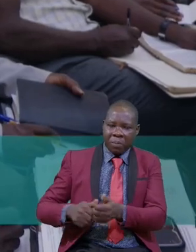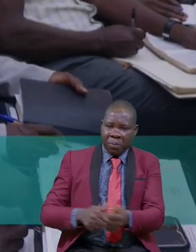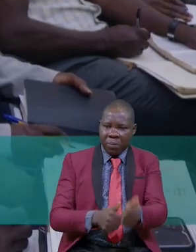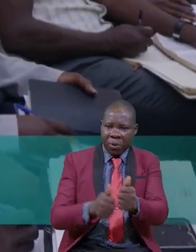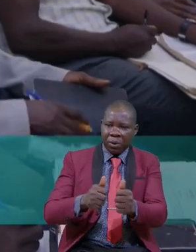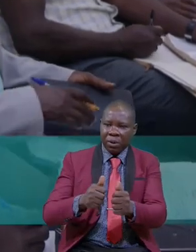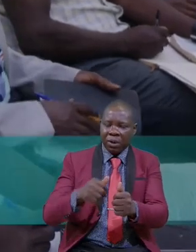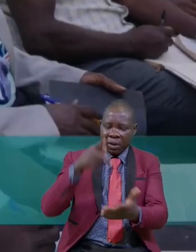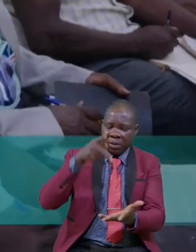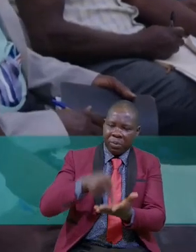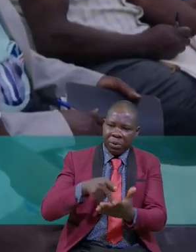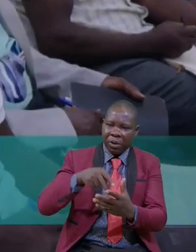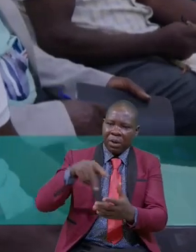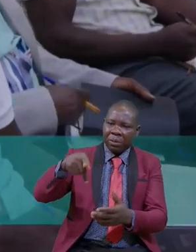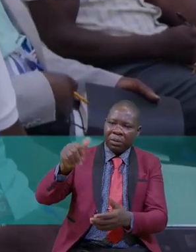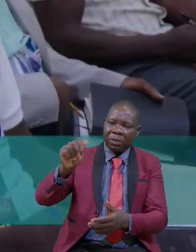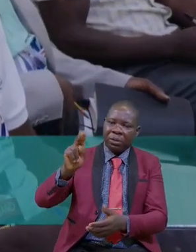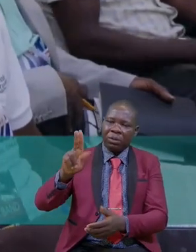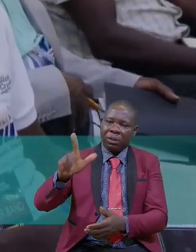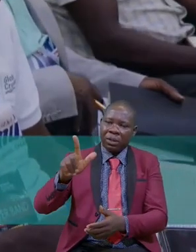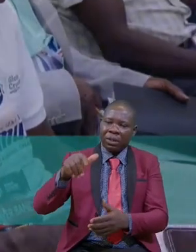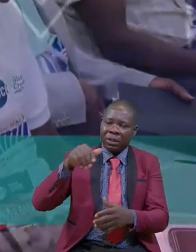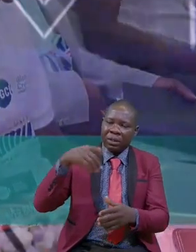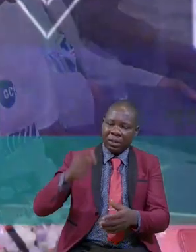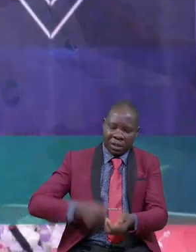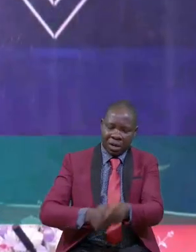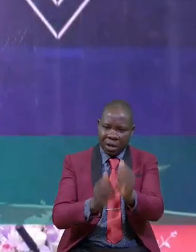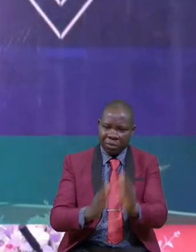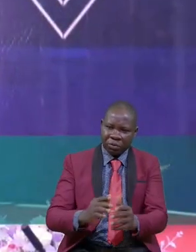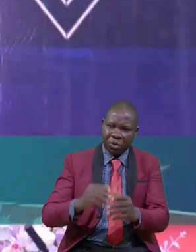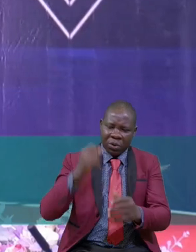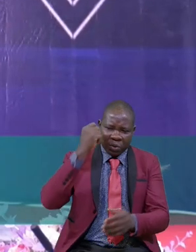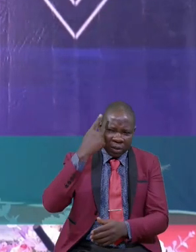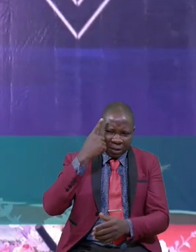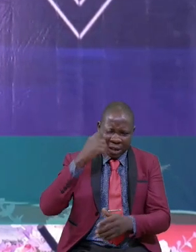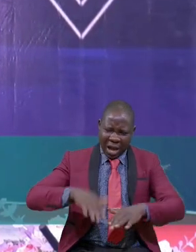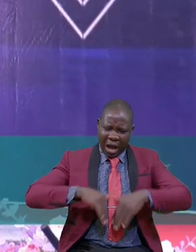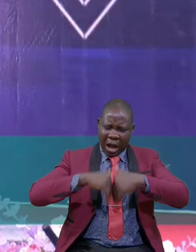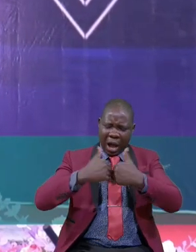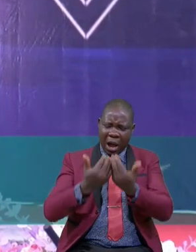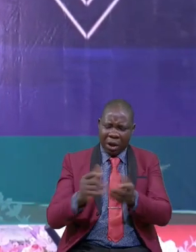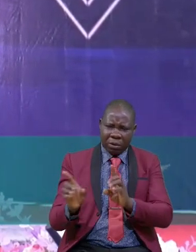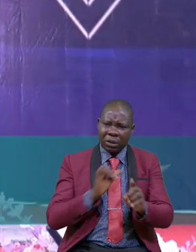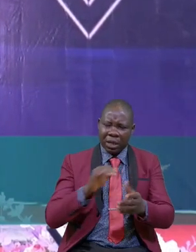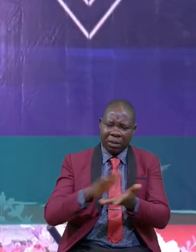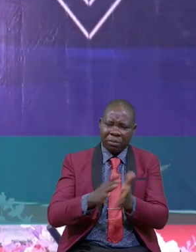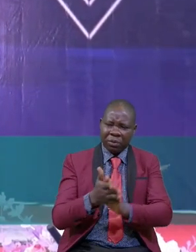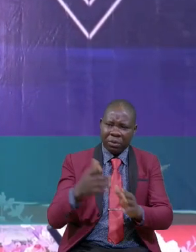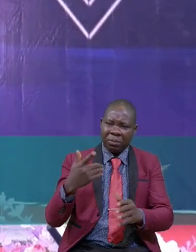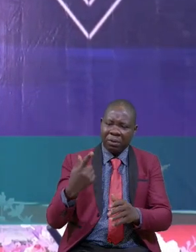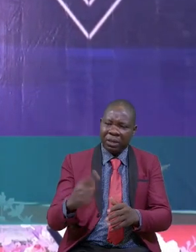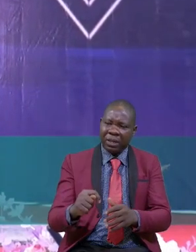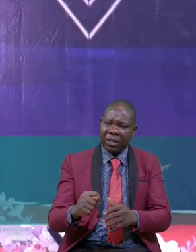pouvais devenir prédicateur quand j'étais un persécuteur? Comment est-ce que je pouvais devenir un instructeur lorsque j'étais un